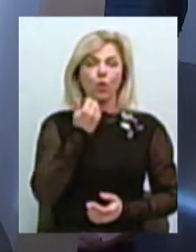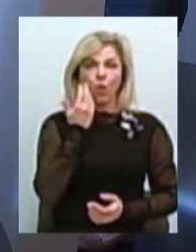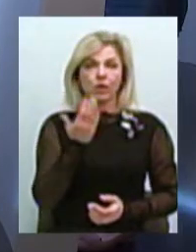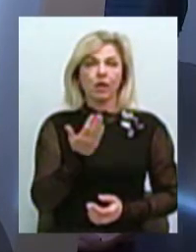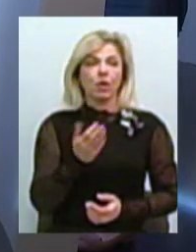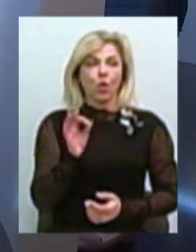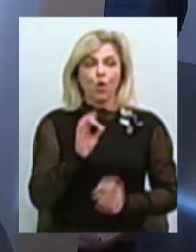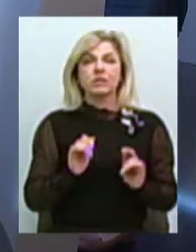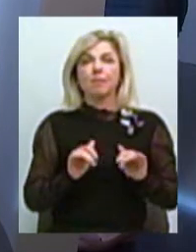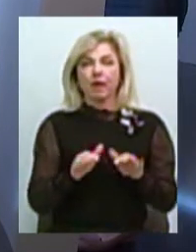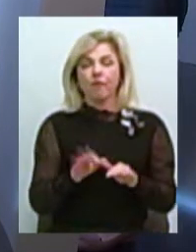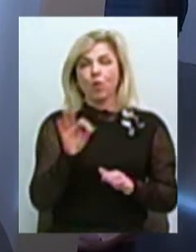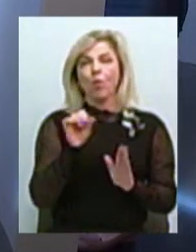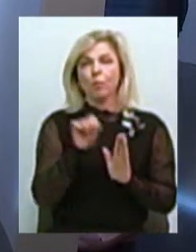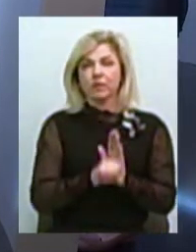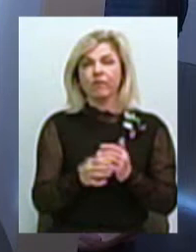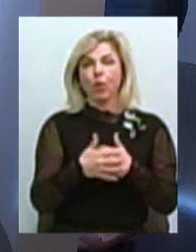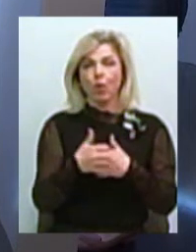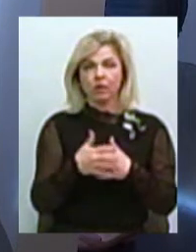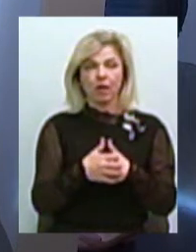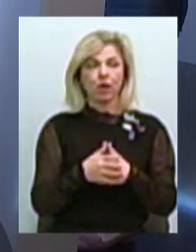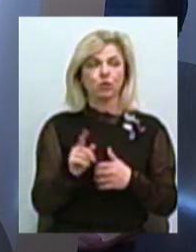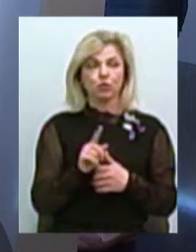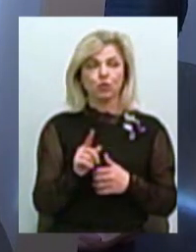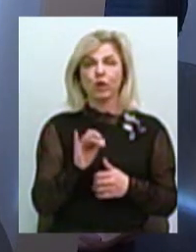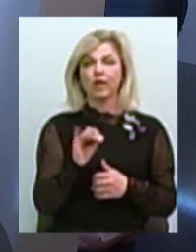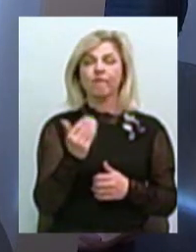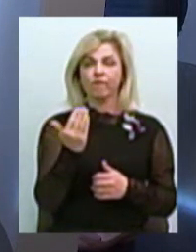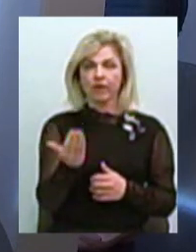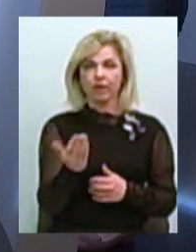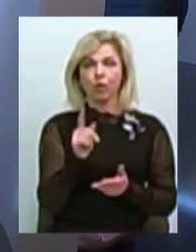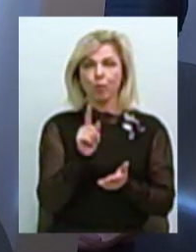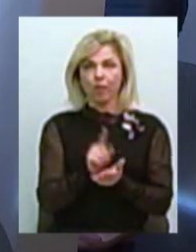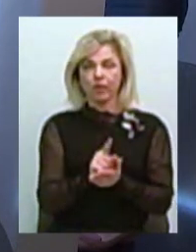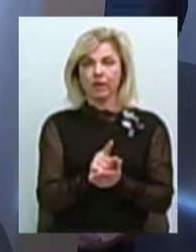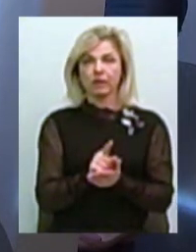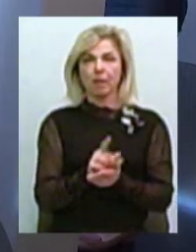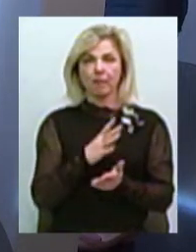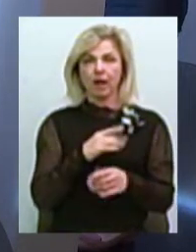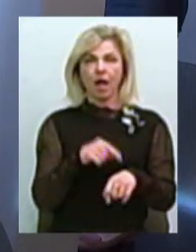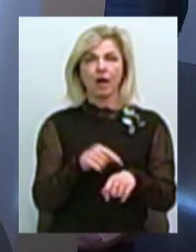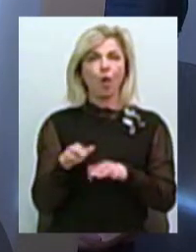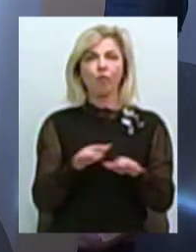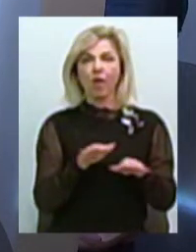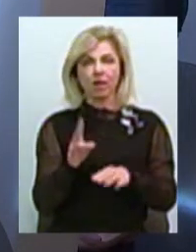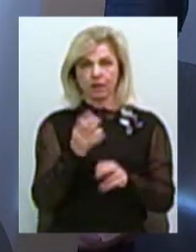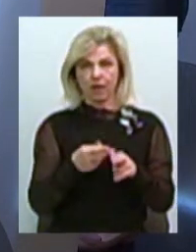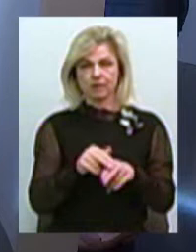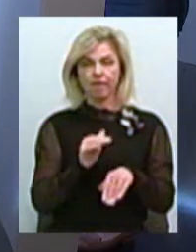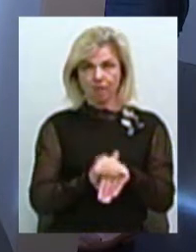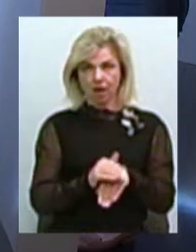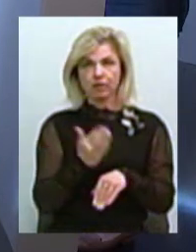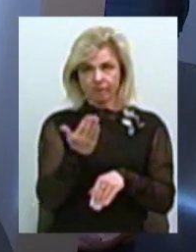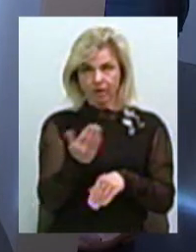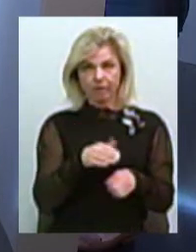про справу про вбивство кота, що саме і ви повинні були зреагувати на цей факт. Ви